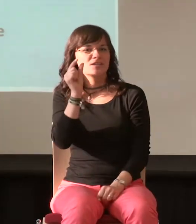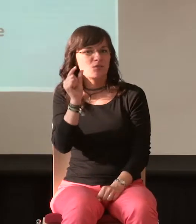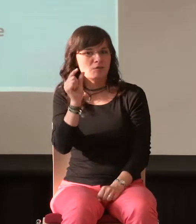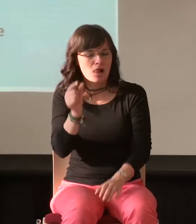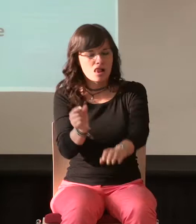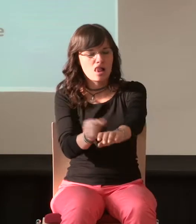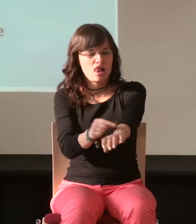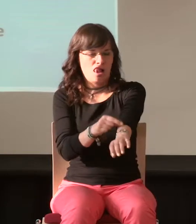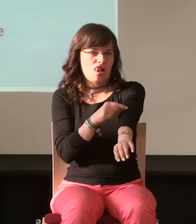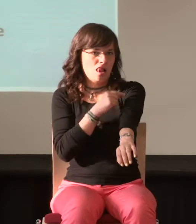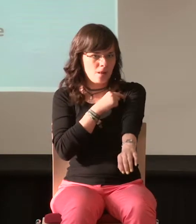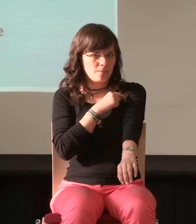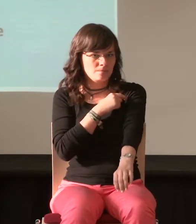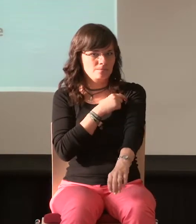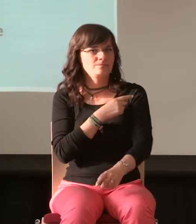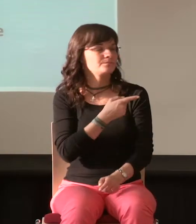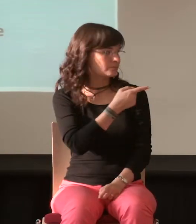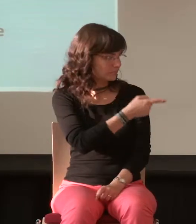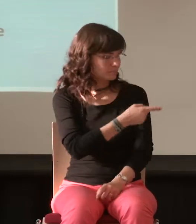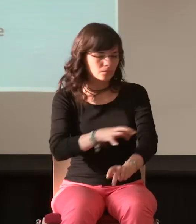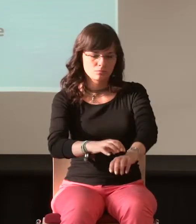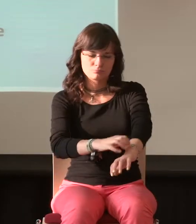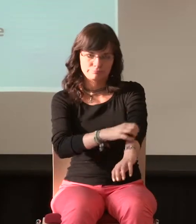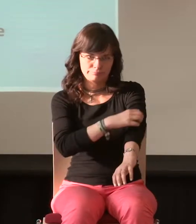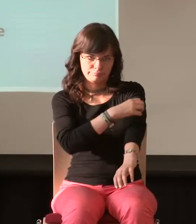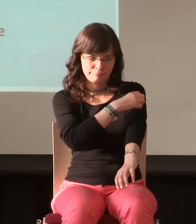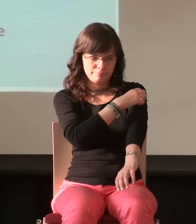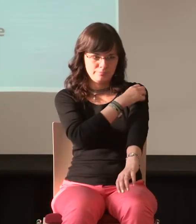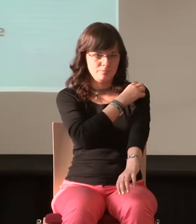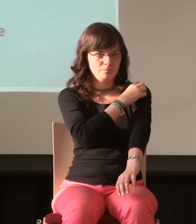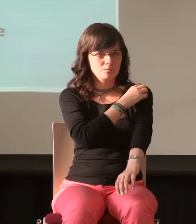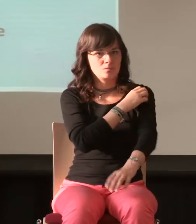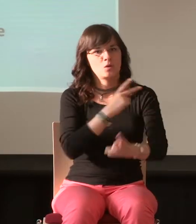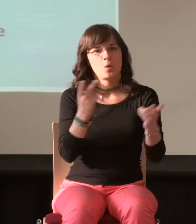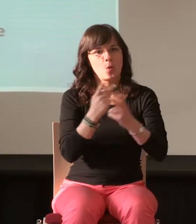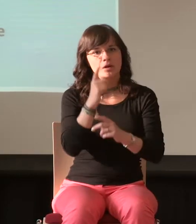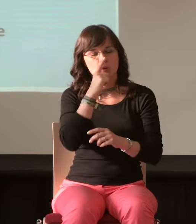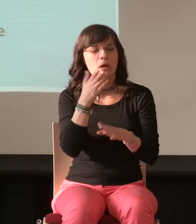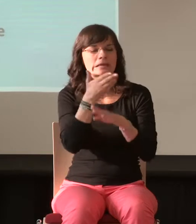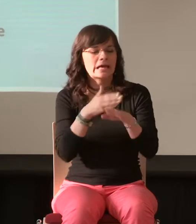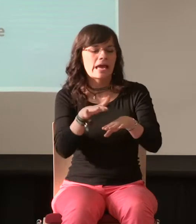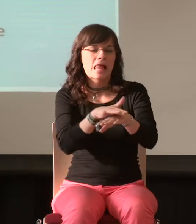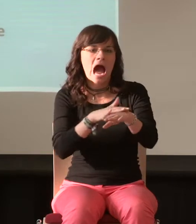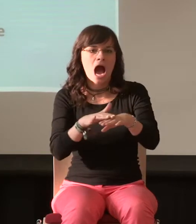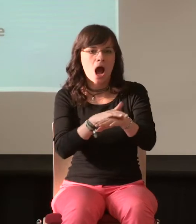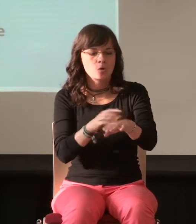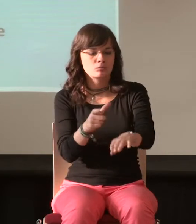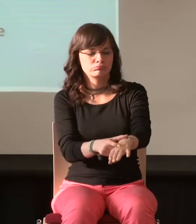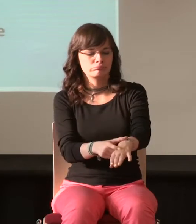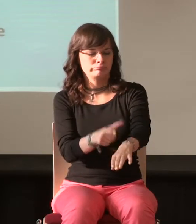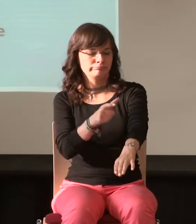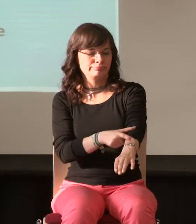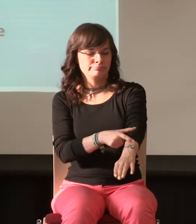Sie rollen dann die betroffene Extremität ab oder auch manchmal sind nur Hautareale betroffen, ein kleines